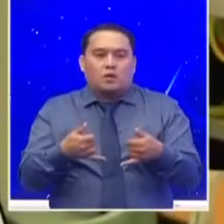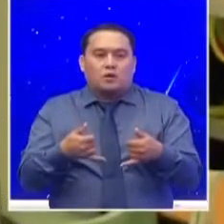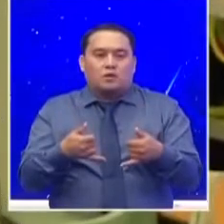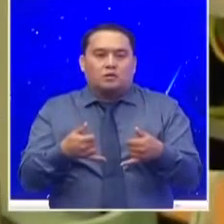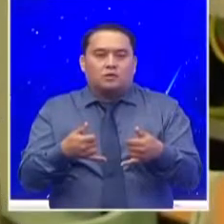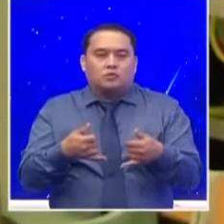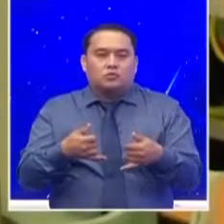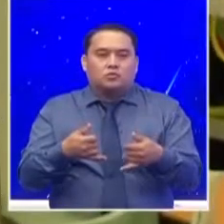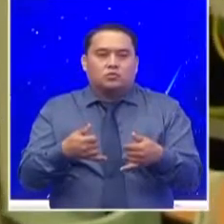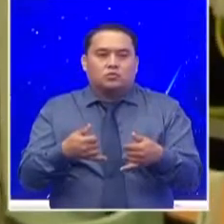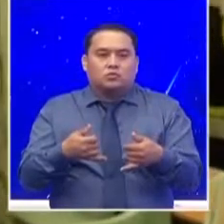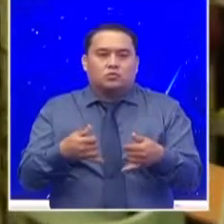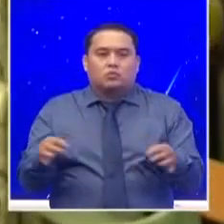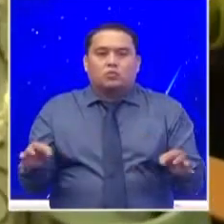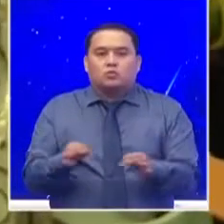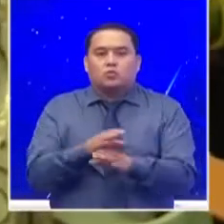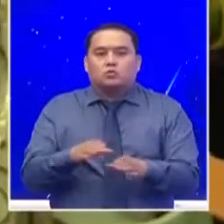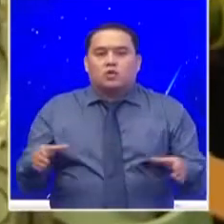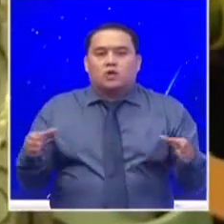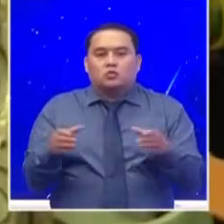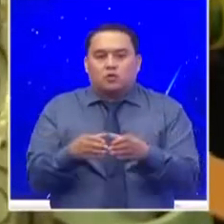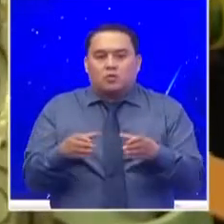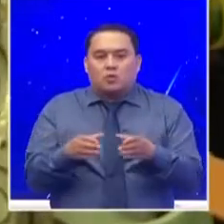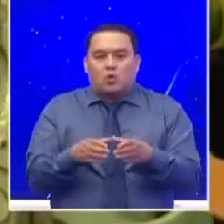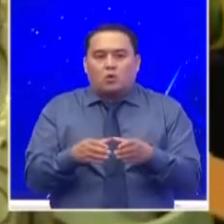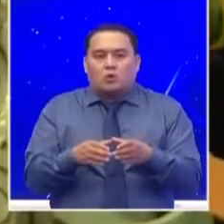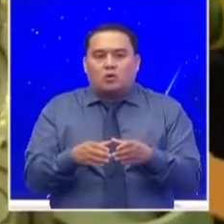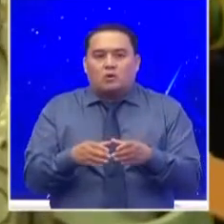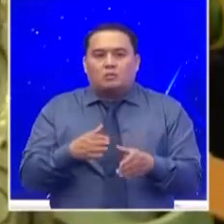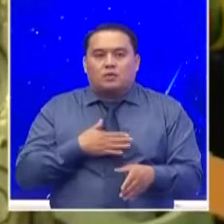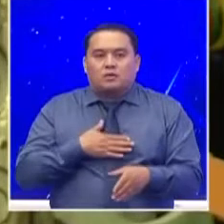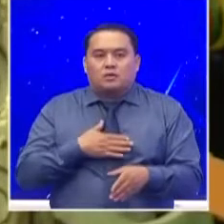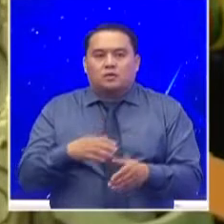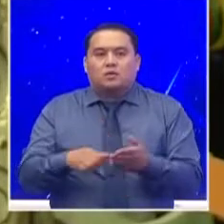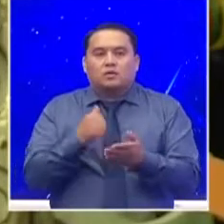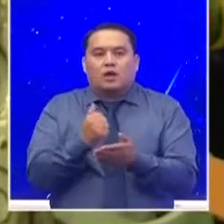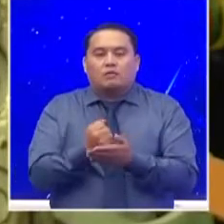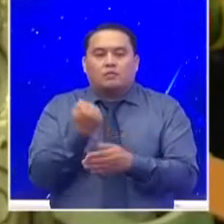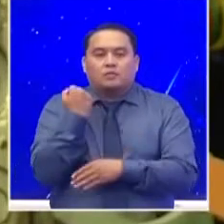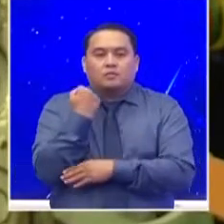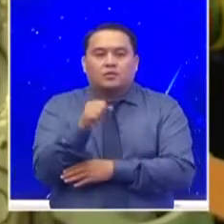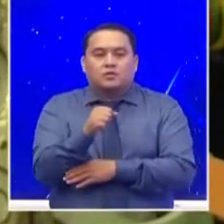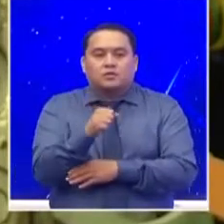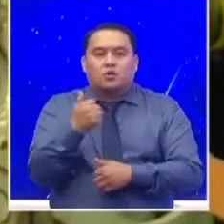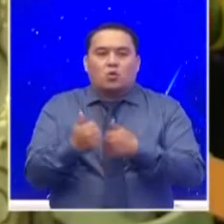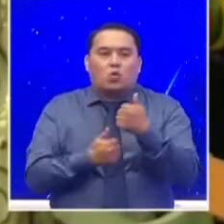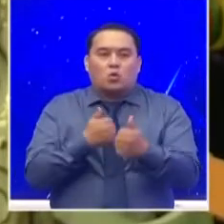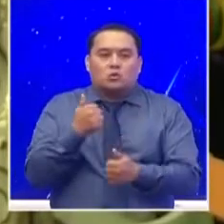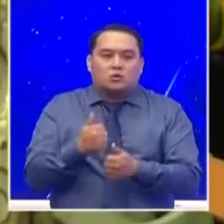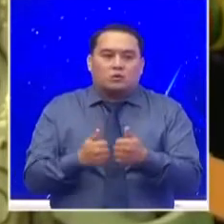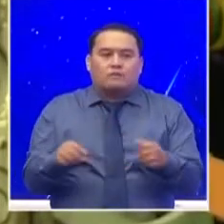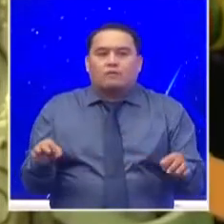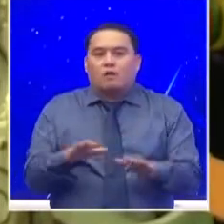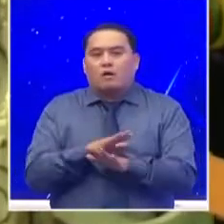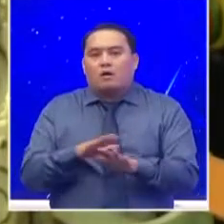большую дружную музыкальную семью. Также лошкари мои заняли гран-при на конкурсе и вокал,